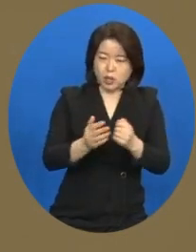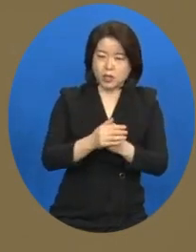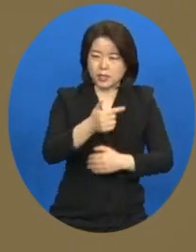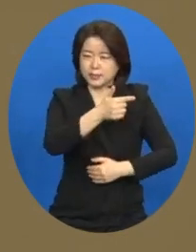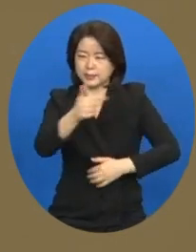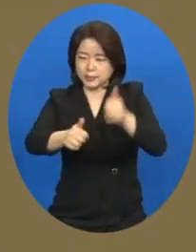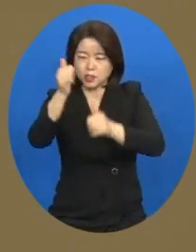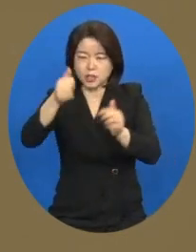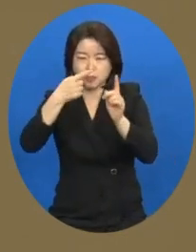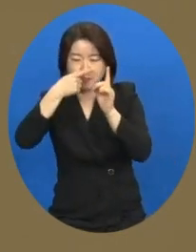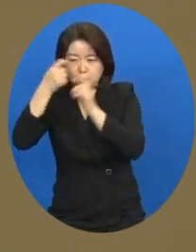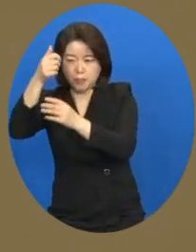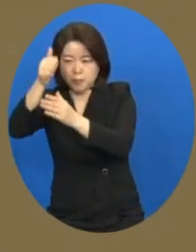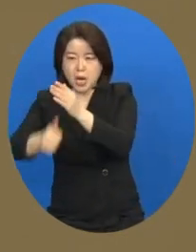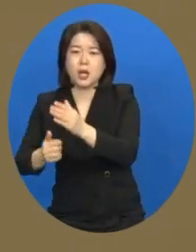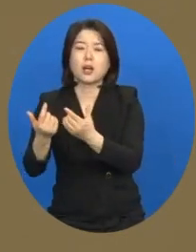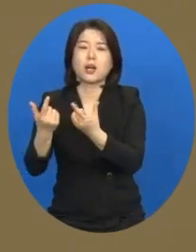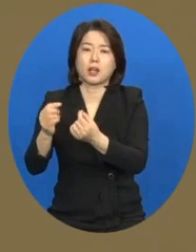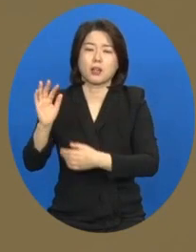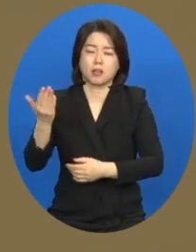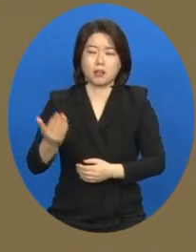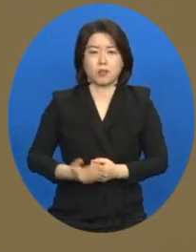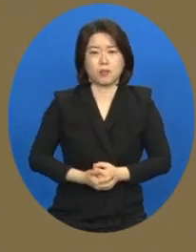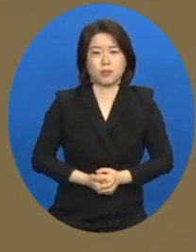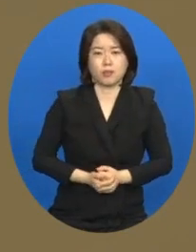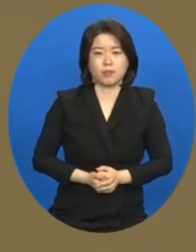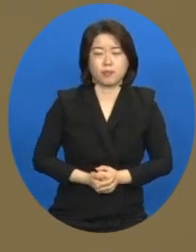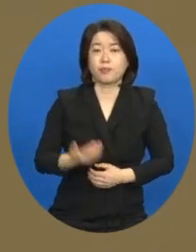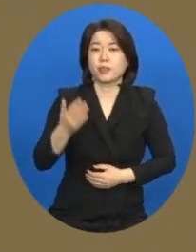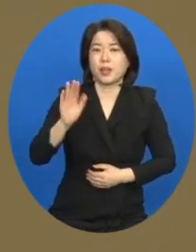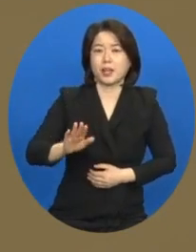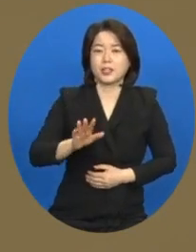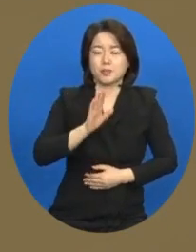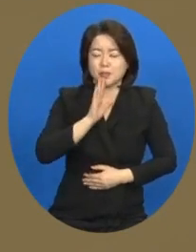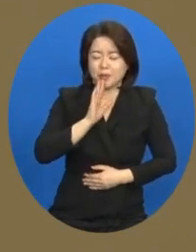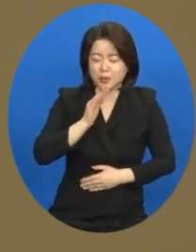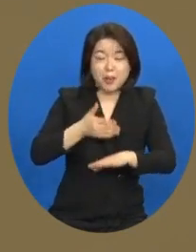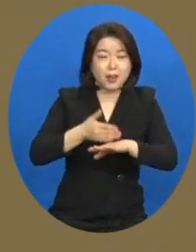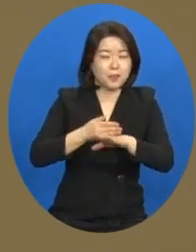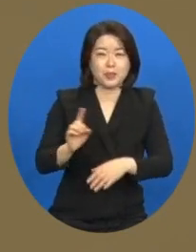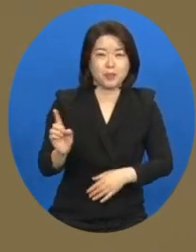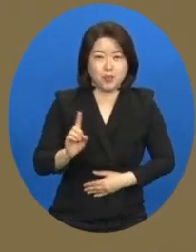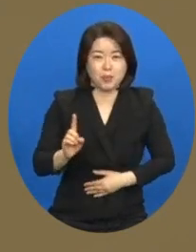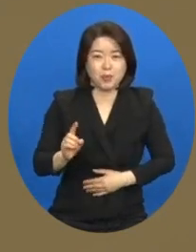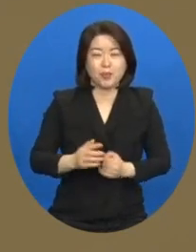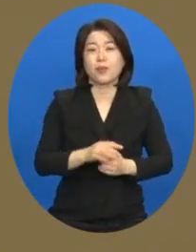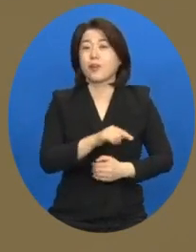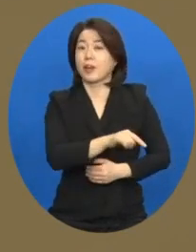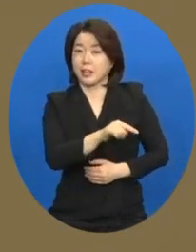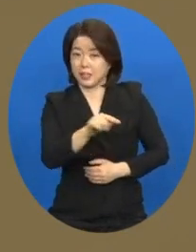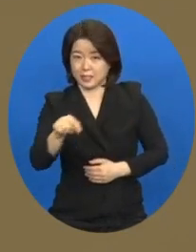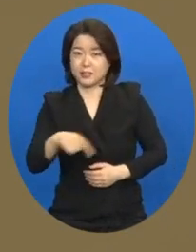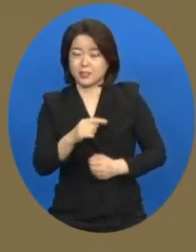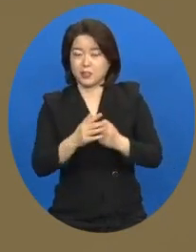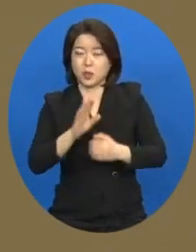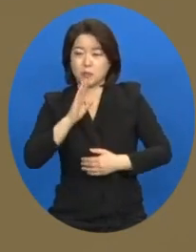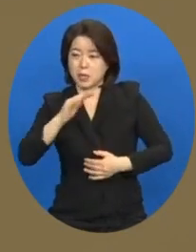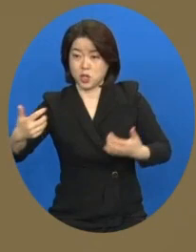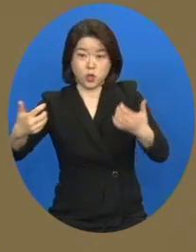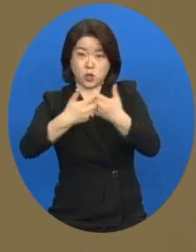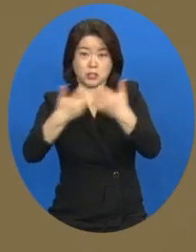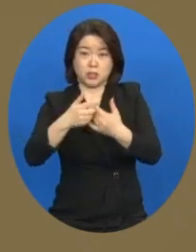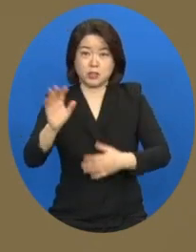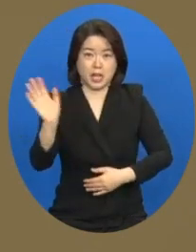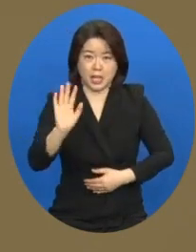시험에 휘말리게 되는 겁니다. 그러나 참 감사한 것은 그들이 바로 전쟁에 들어가지